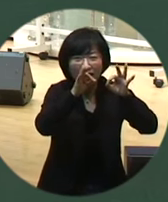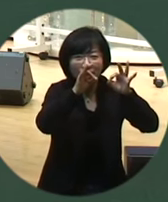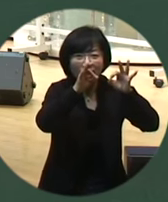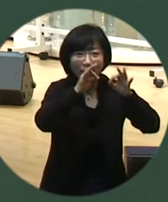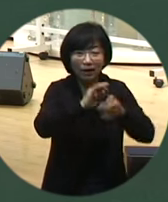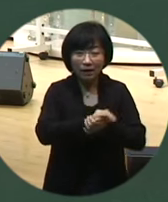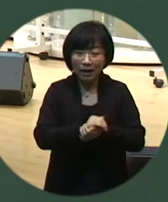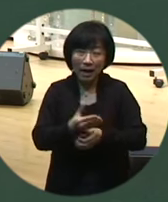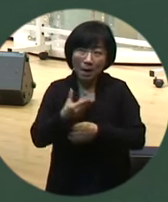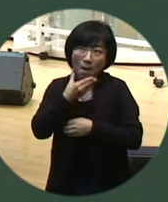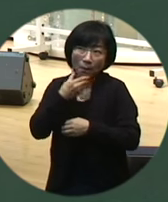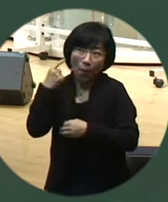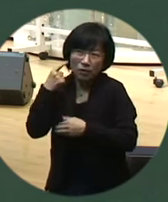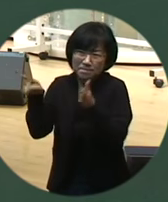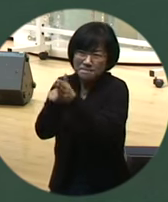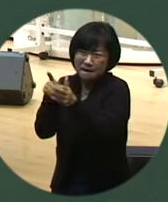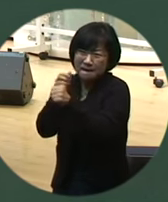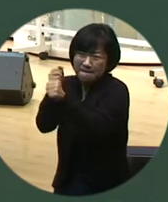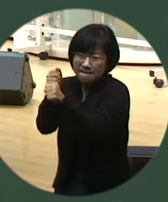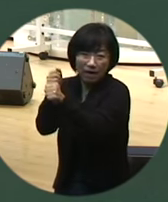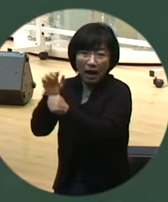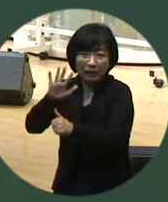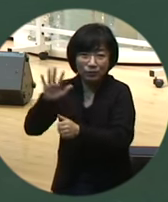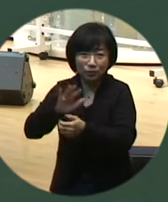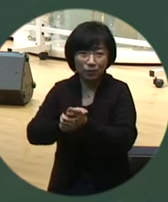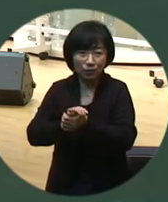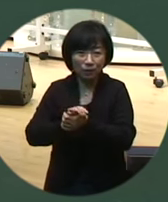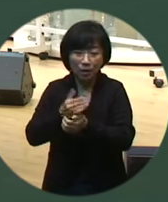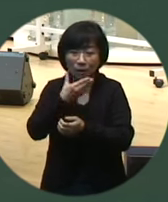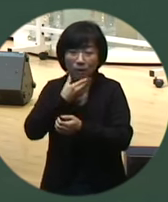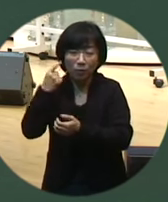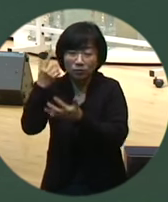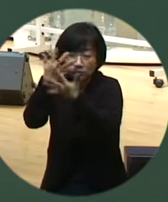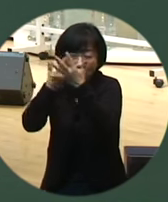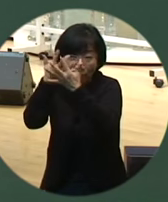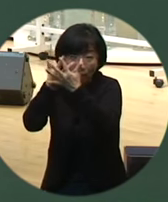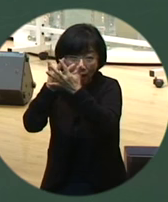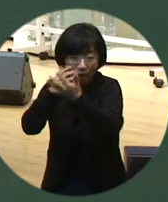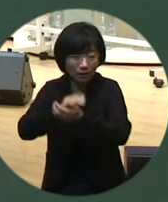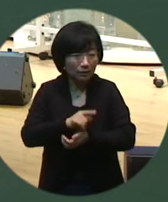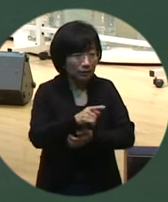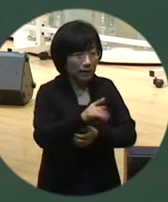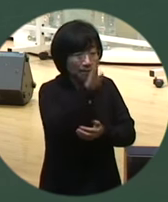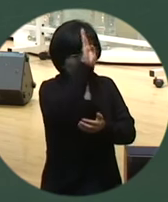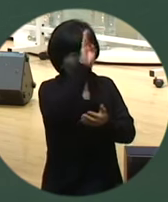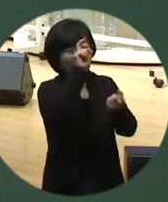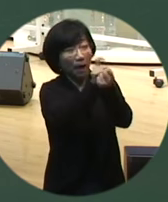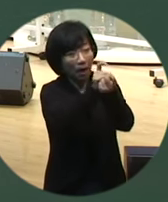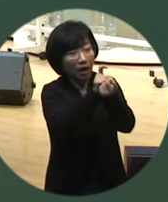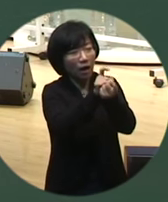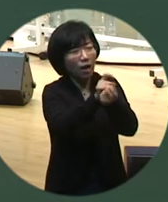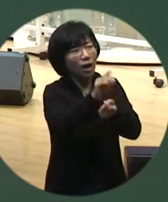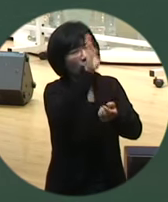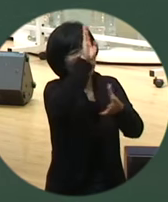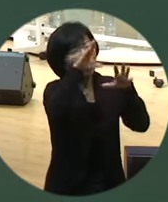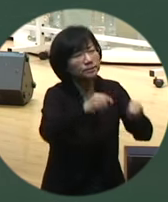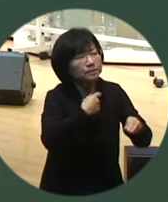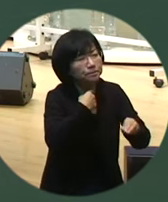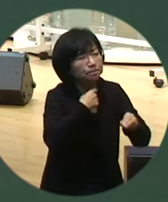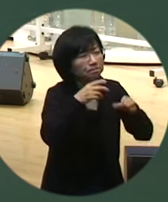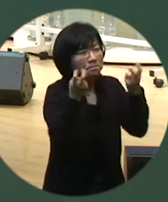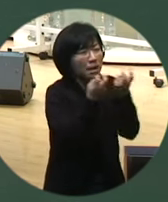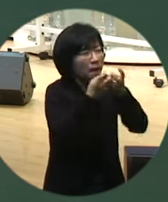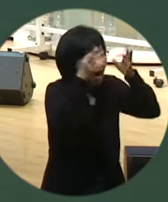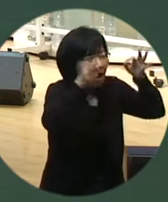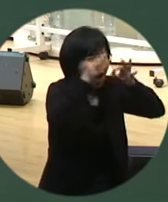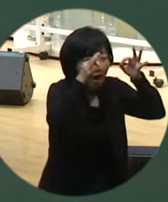복음에 매달리지 않습니다, 여러분. They don't cling to the gospel. 우리가 말씀 따라가야 된다지요. We need to follow after the word. 말씀 따라가야 돼요. We need to follow after the